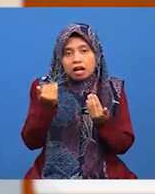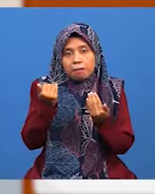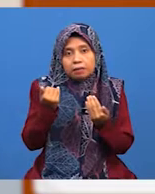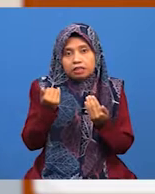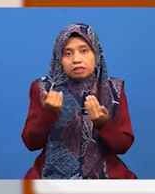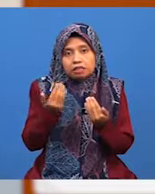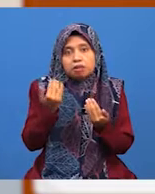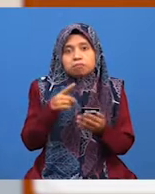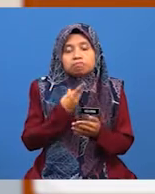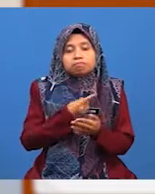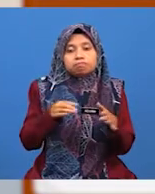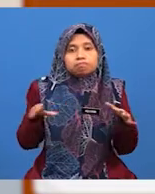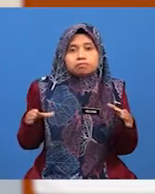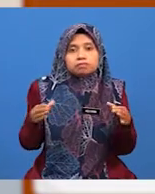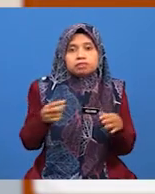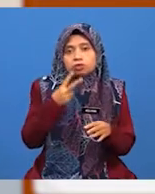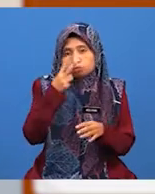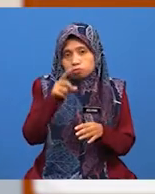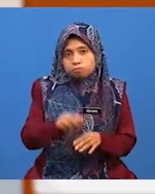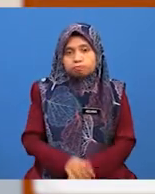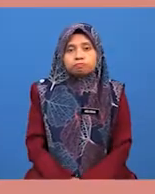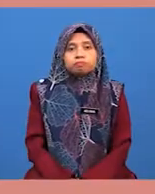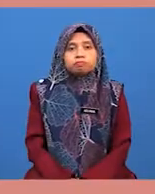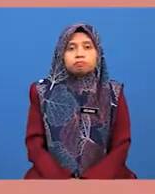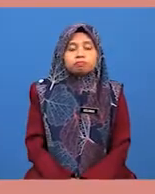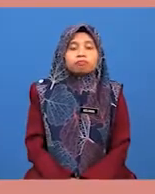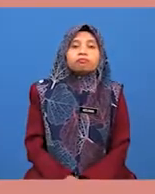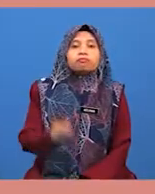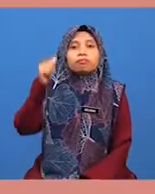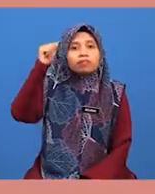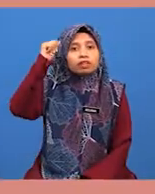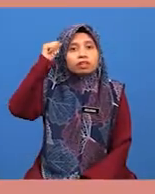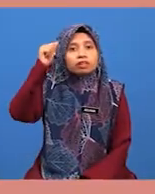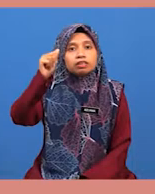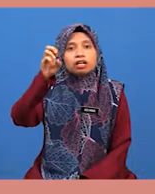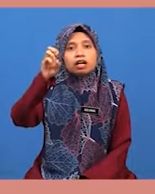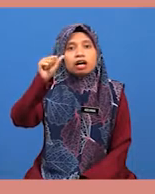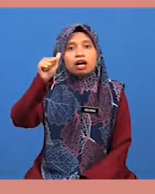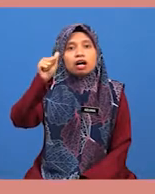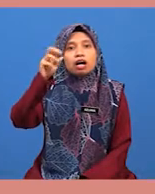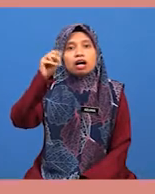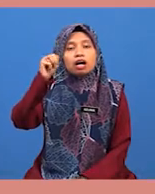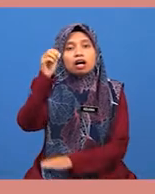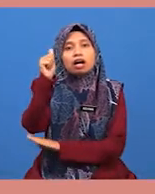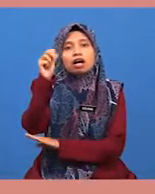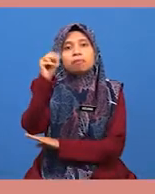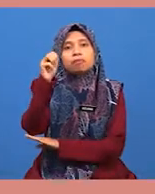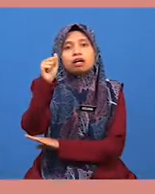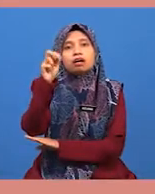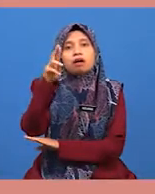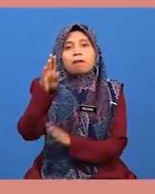harapan. Mari kita lihat contoh ayat. Amar berharap Ali segera